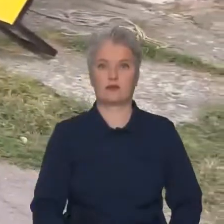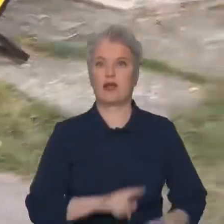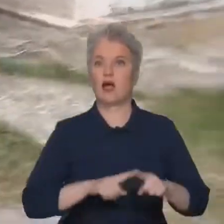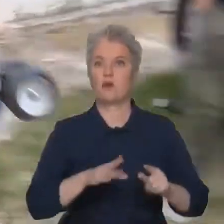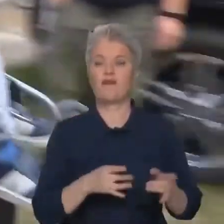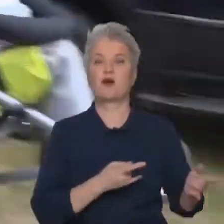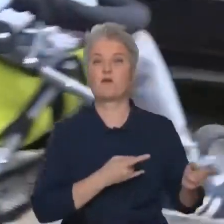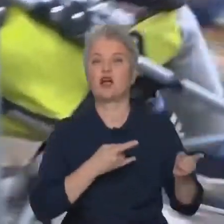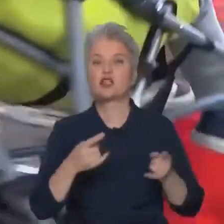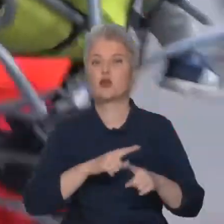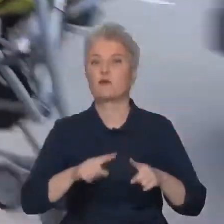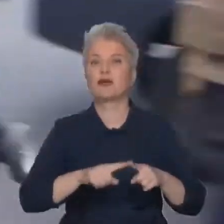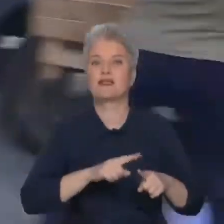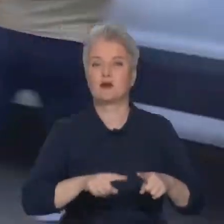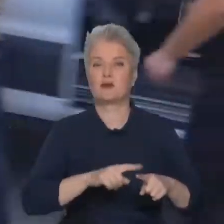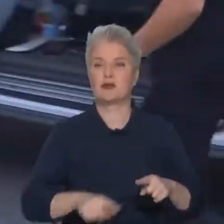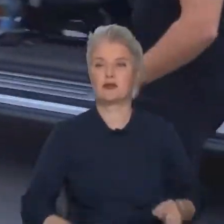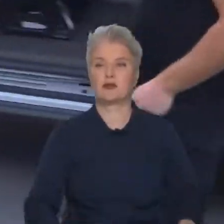Быстро в машину, Быстро.